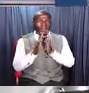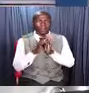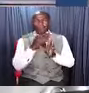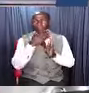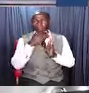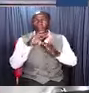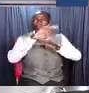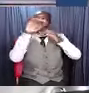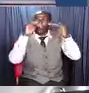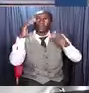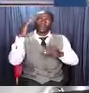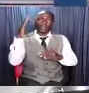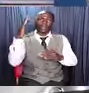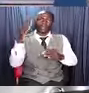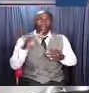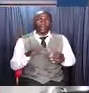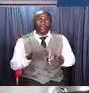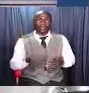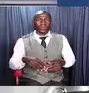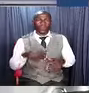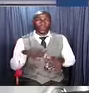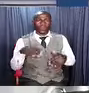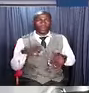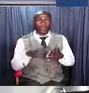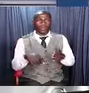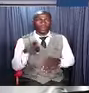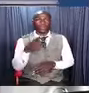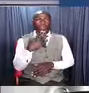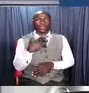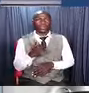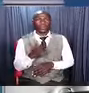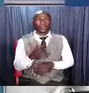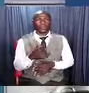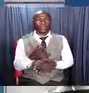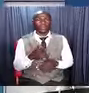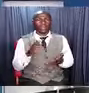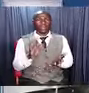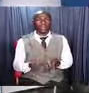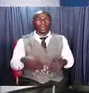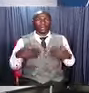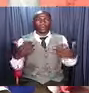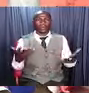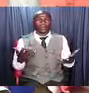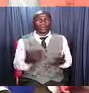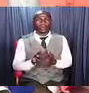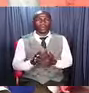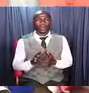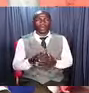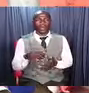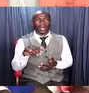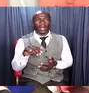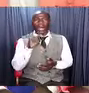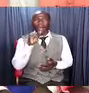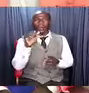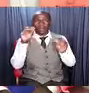juu mbinguni. So that when you pray to your father in heaven to fulfill whatever you want. Hallelujah. Hallelujah. Mimi ni mwalimu.